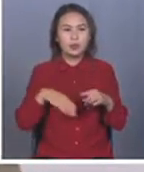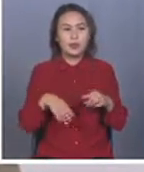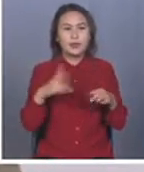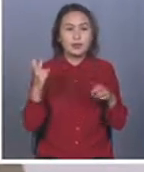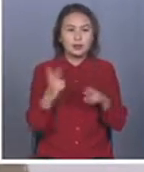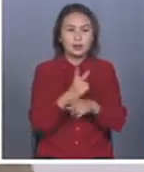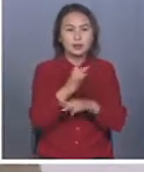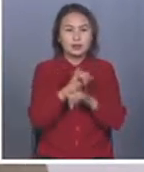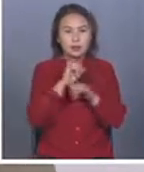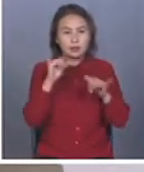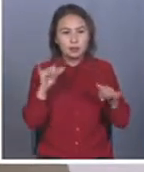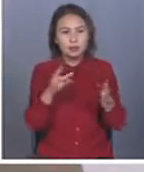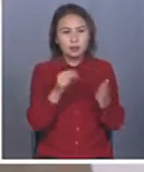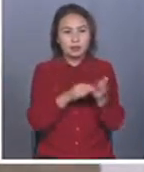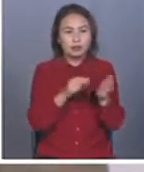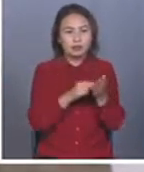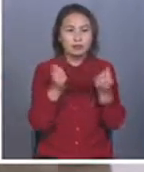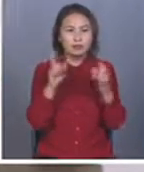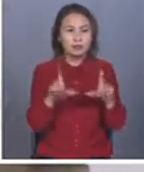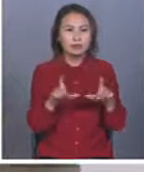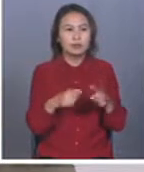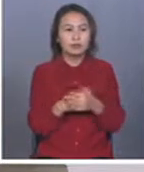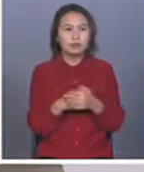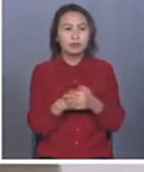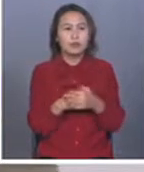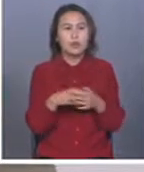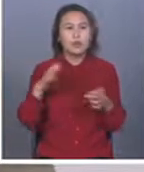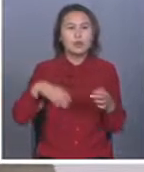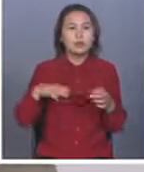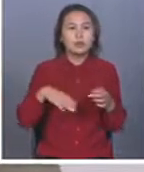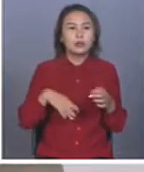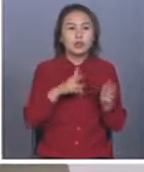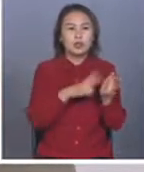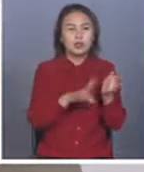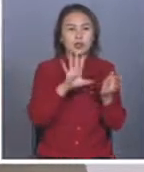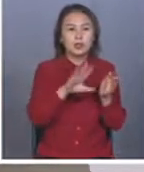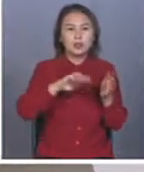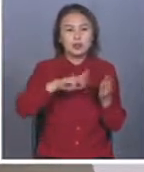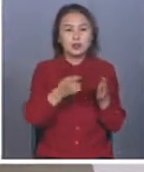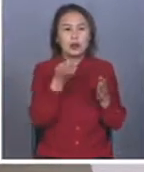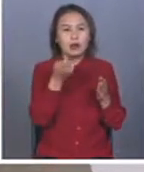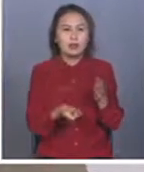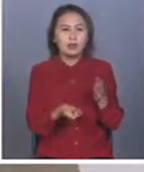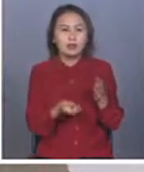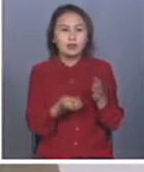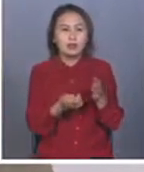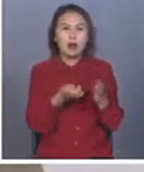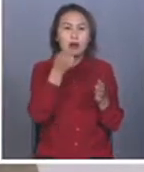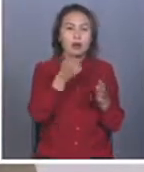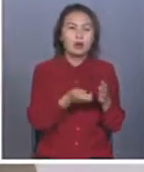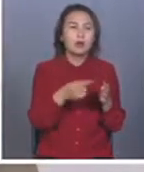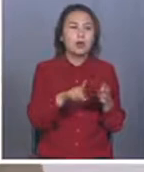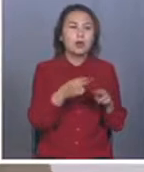қымбаттады деген сөз, яғни 2 еселенген x болады. Одан кейін барып 75 теңгеге арзандады. Ал арзандады дегеніміз